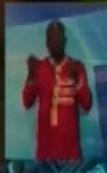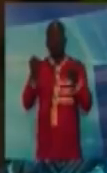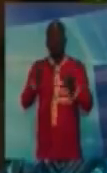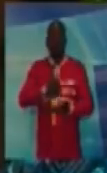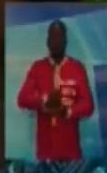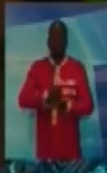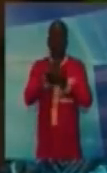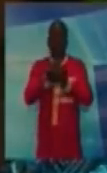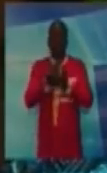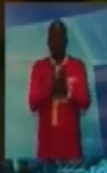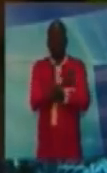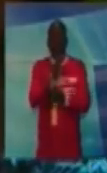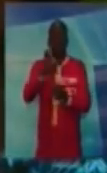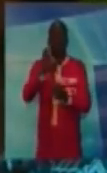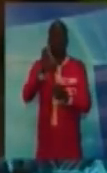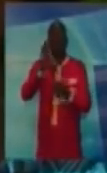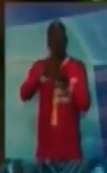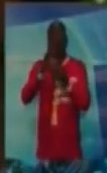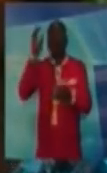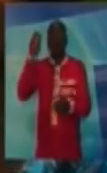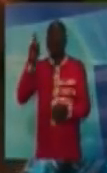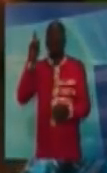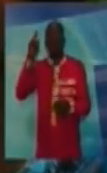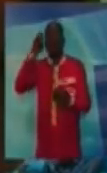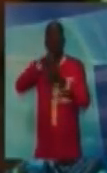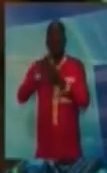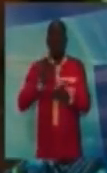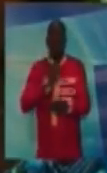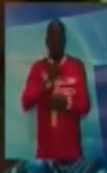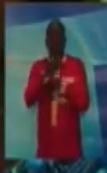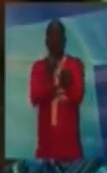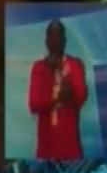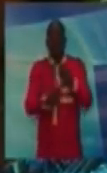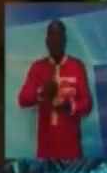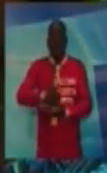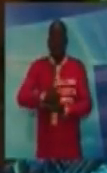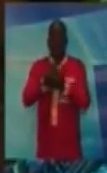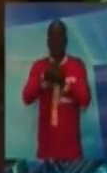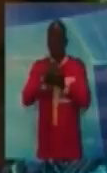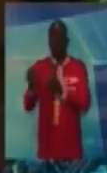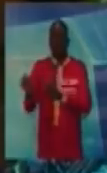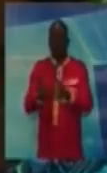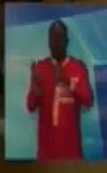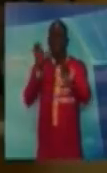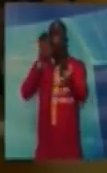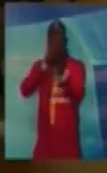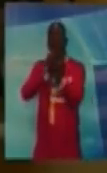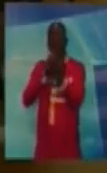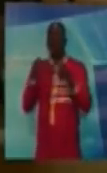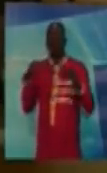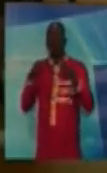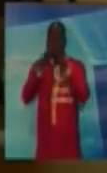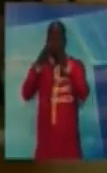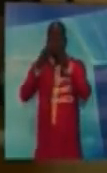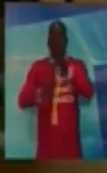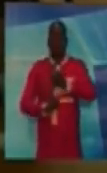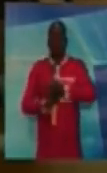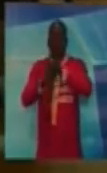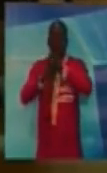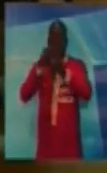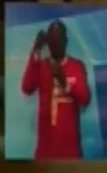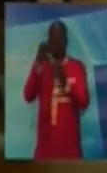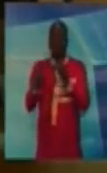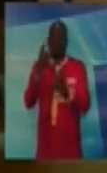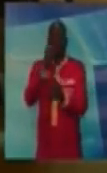aider à renforcer la démocratie dans notre pays, mais aider aussi à faire face aux défis sécuritaires. À l'issue